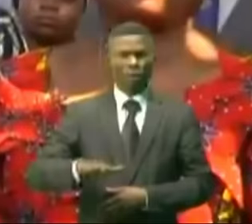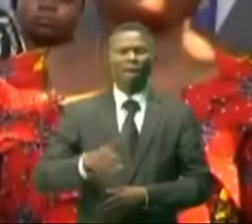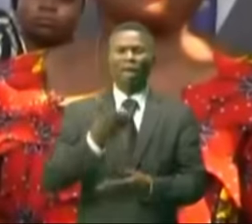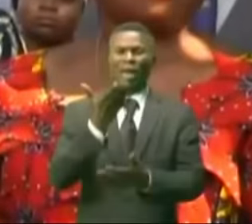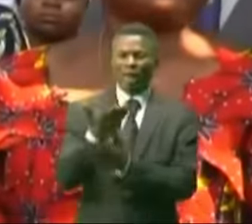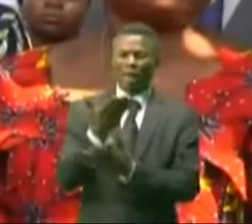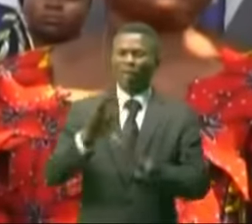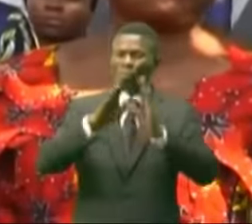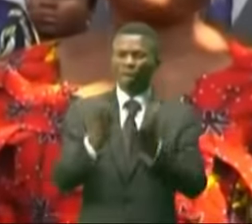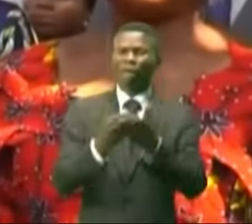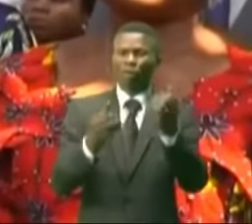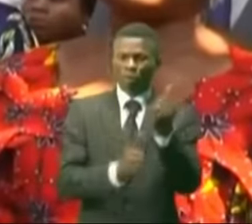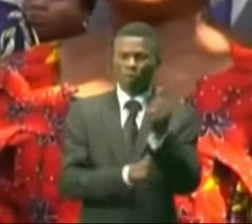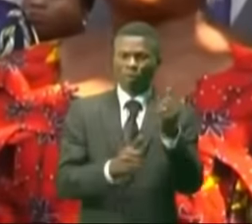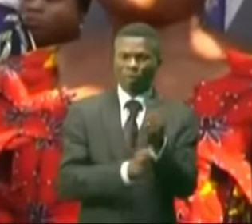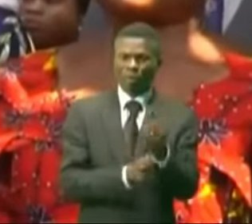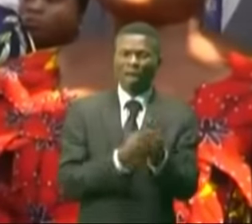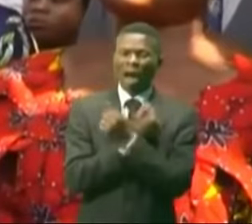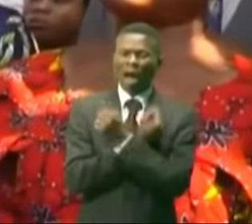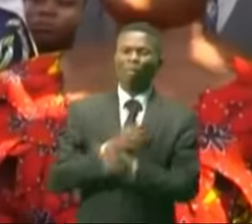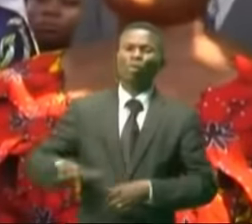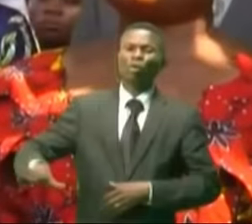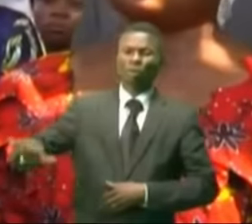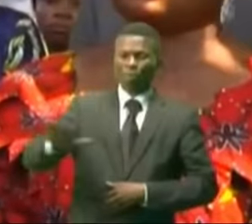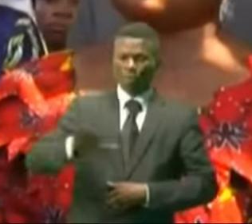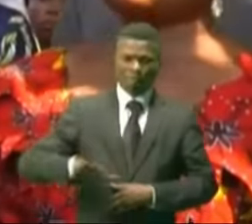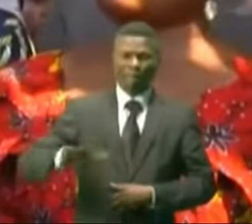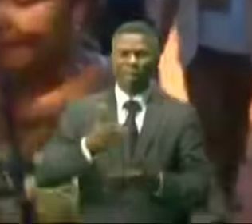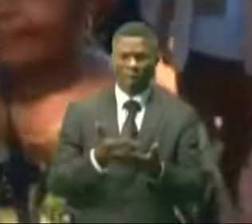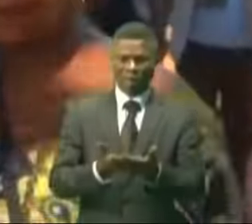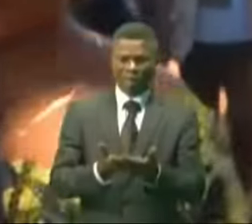également exhortés au civisme et à l'amour de la patrie.